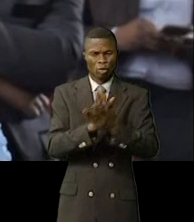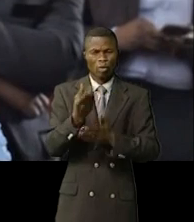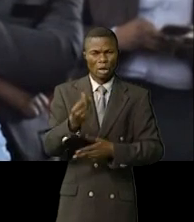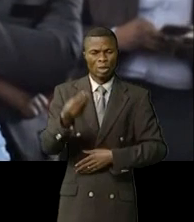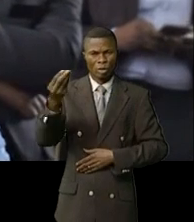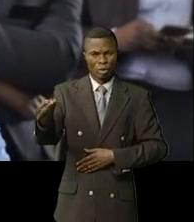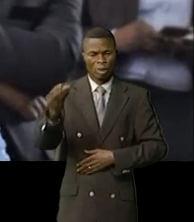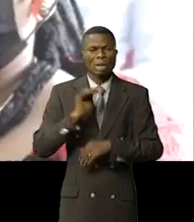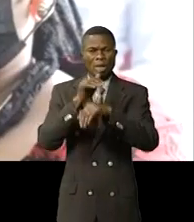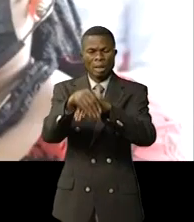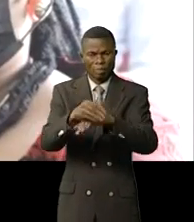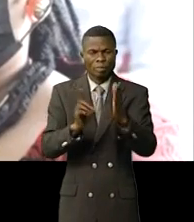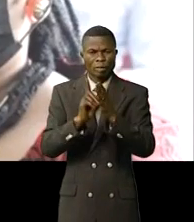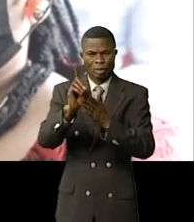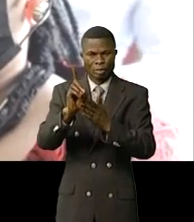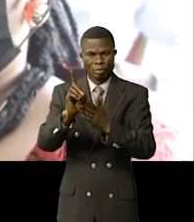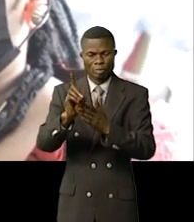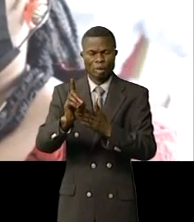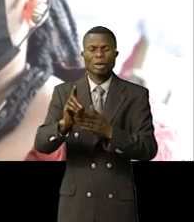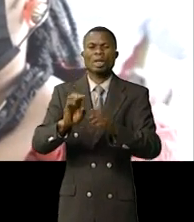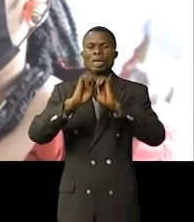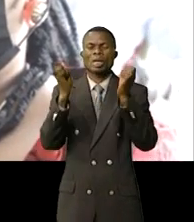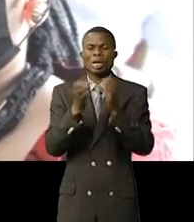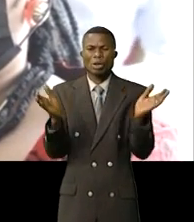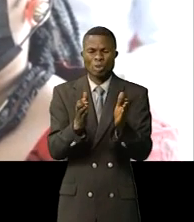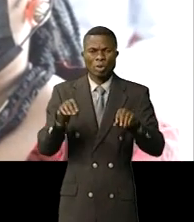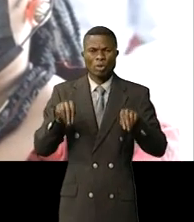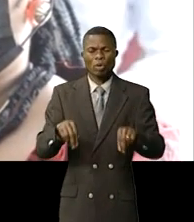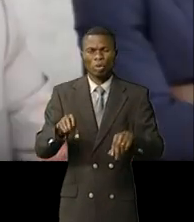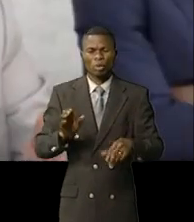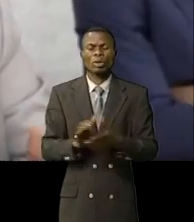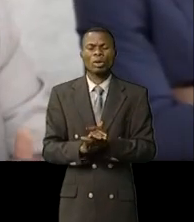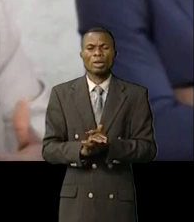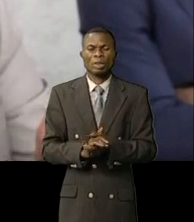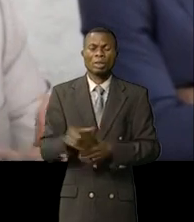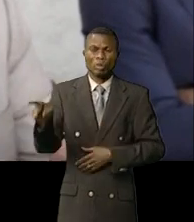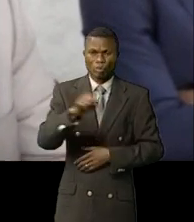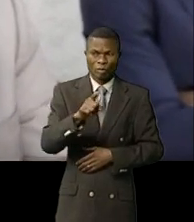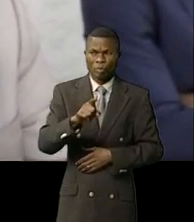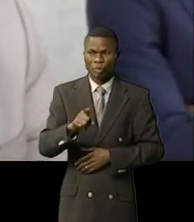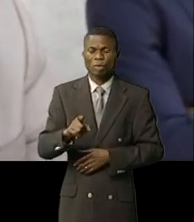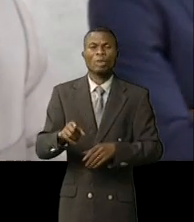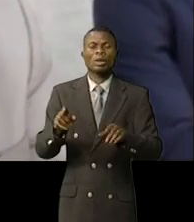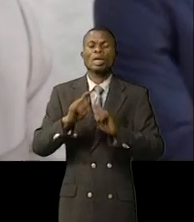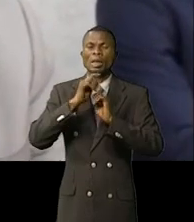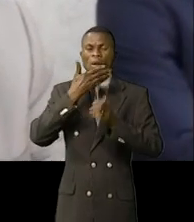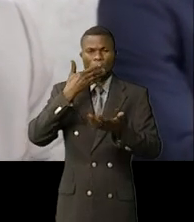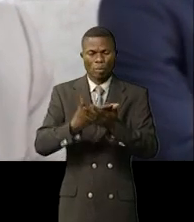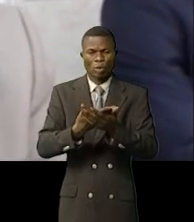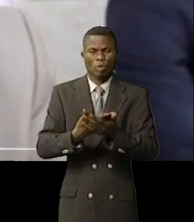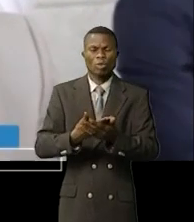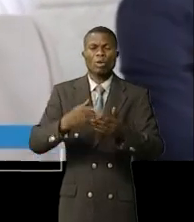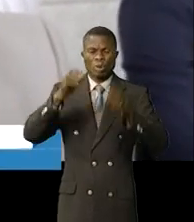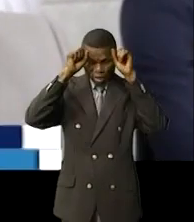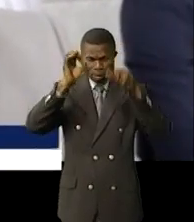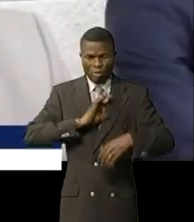fonds pour contribuer à l'émergence d'une classe moyenne en RDC faite des Congolais. Vous êtes donc pour le chef de l'État et pour le gouvernement de